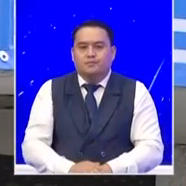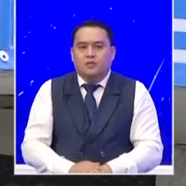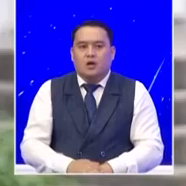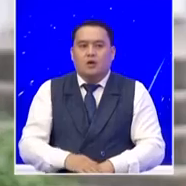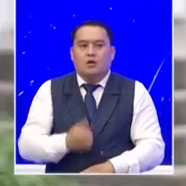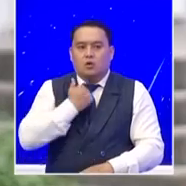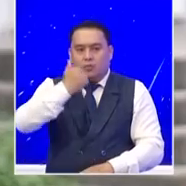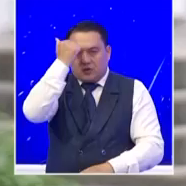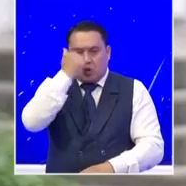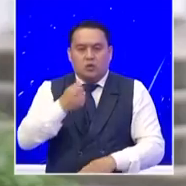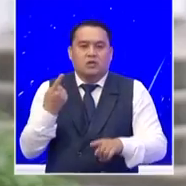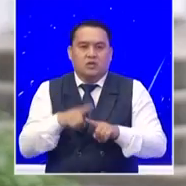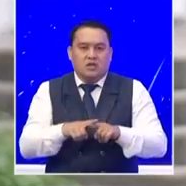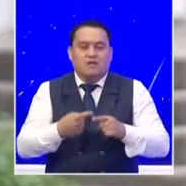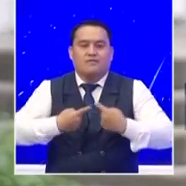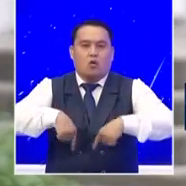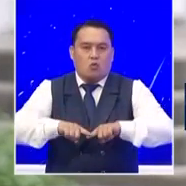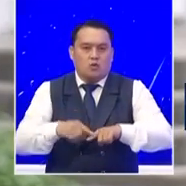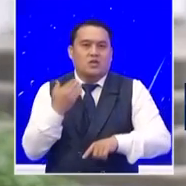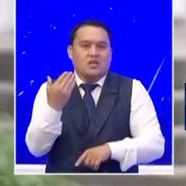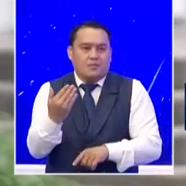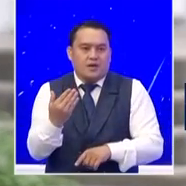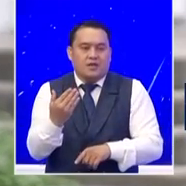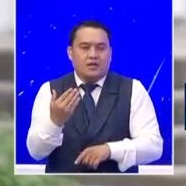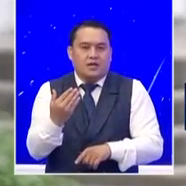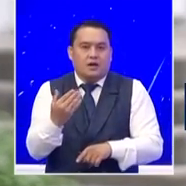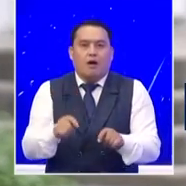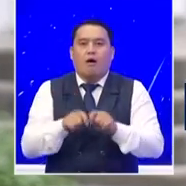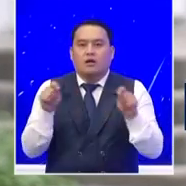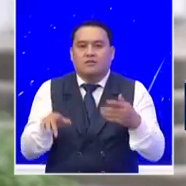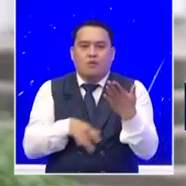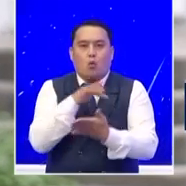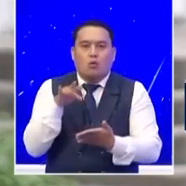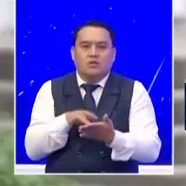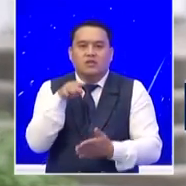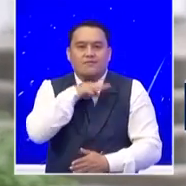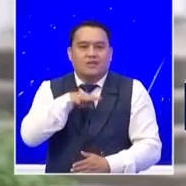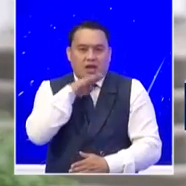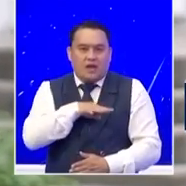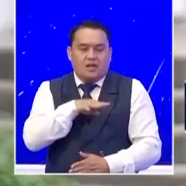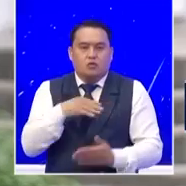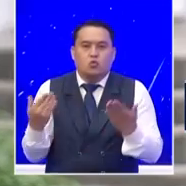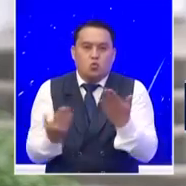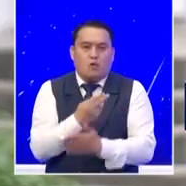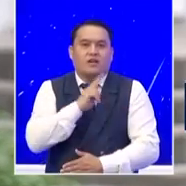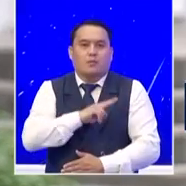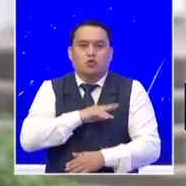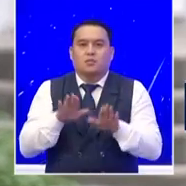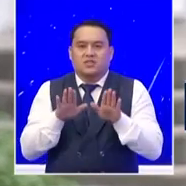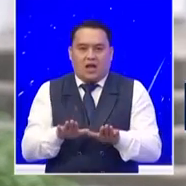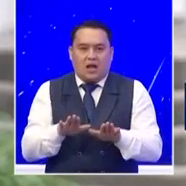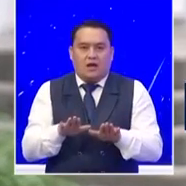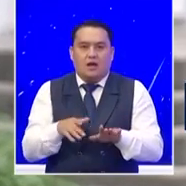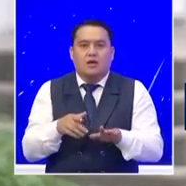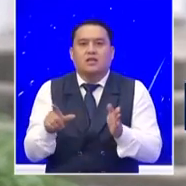руководство «Техноавиагрупп». Они именно открыли в городе Текеле. Это новые рабочие места,